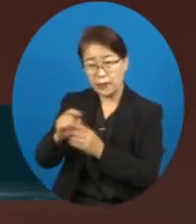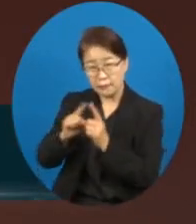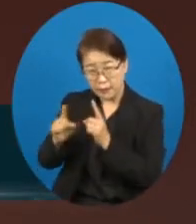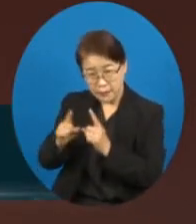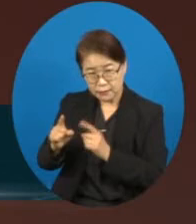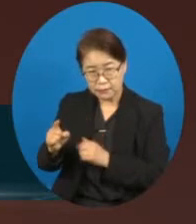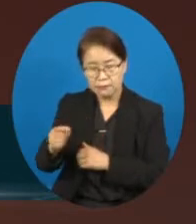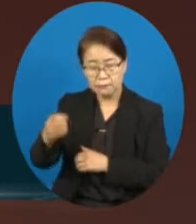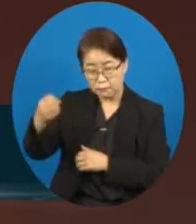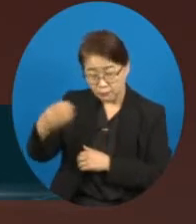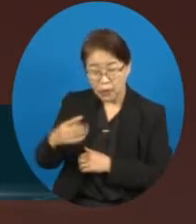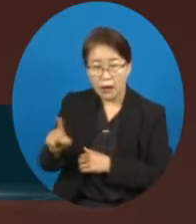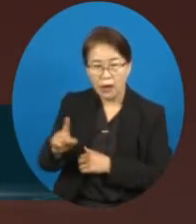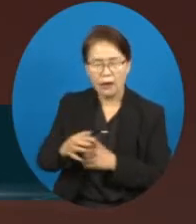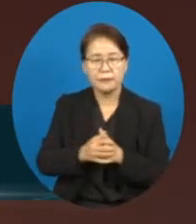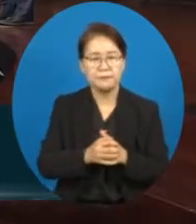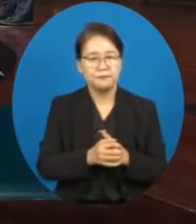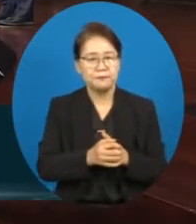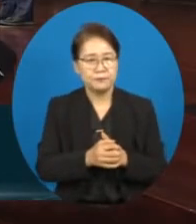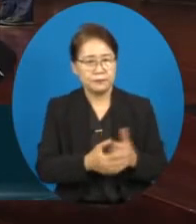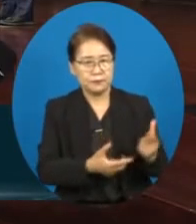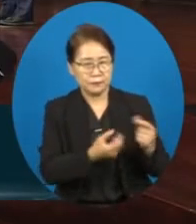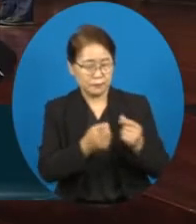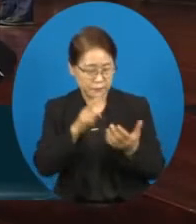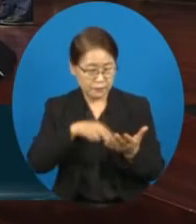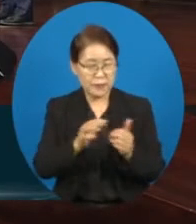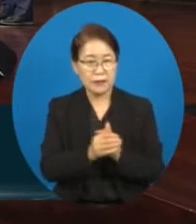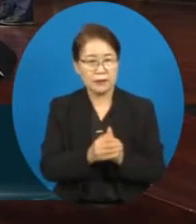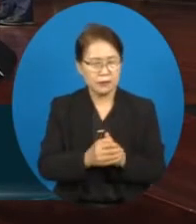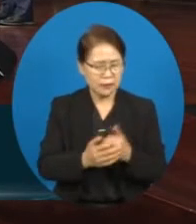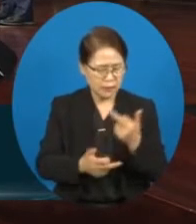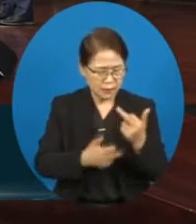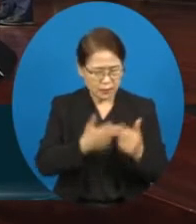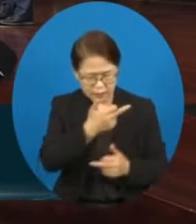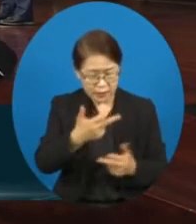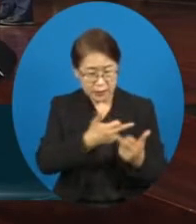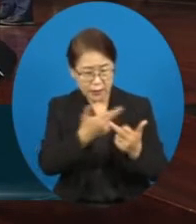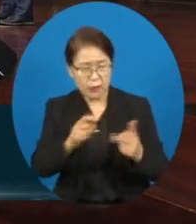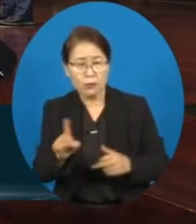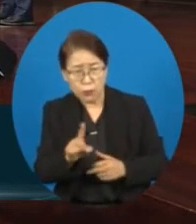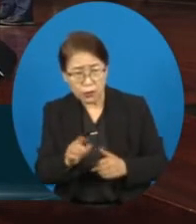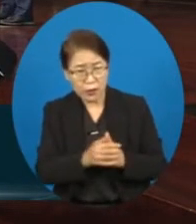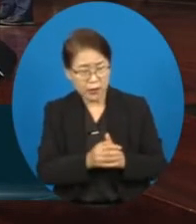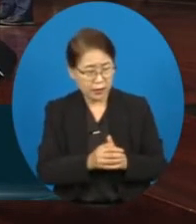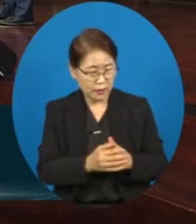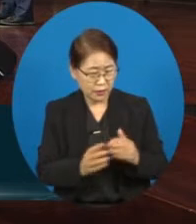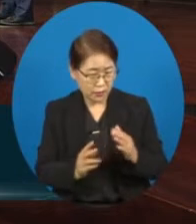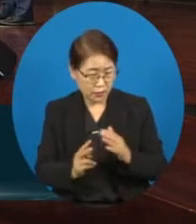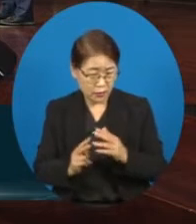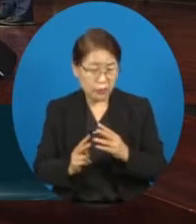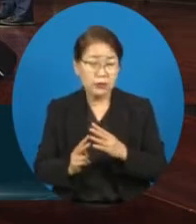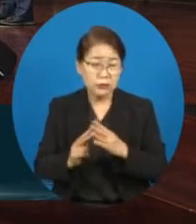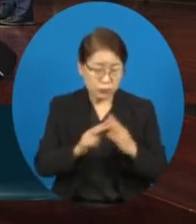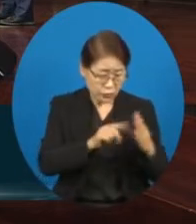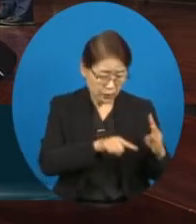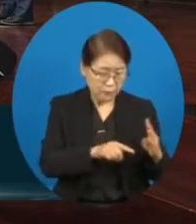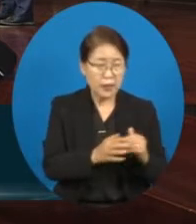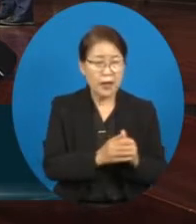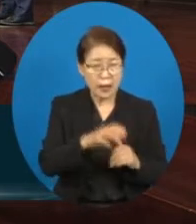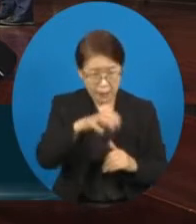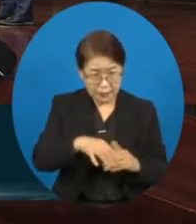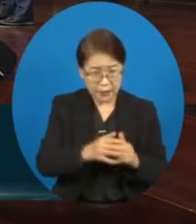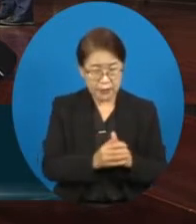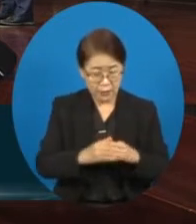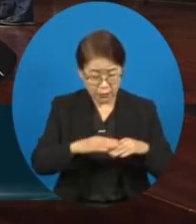바로 이 말씀입니다. 다 같이 읽겠습니다. 큰산아, 내가 무엇이냐? 내가 수르바벨 앞에서 평지가 되리라.